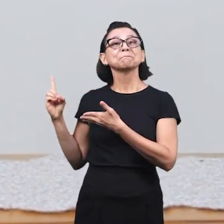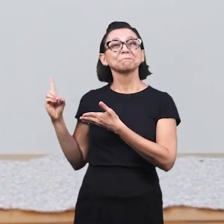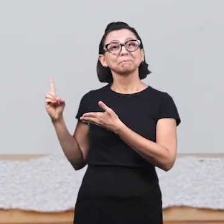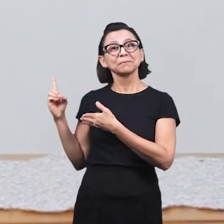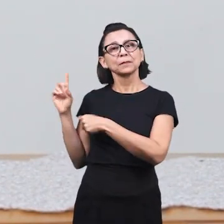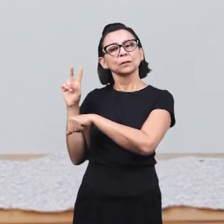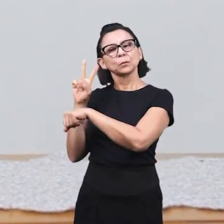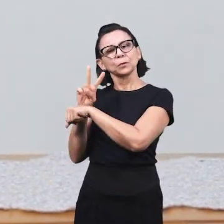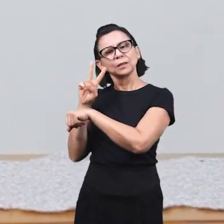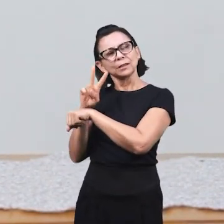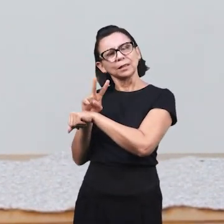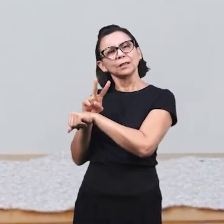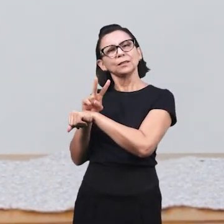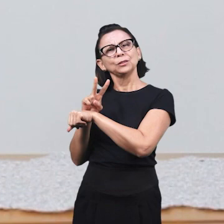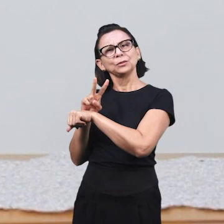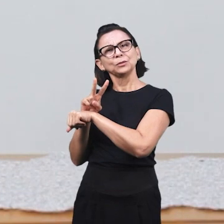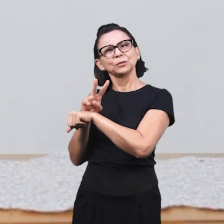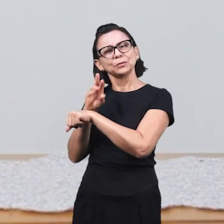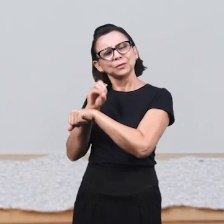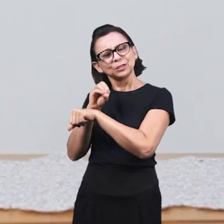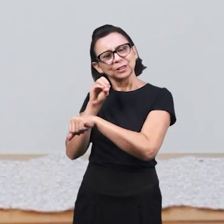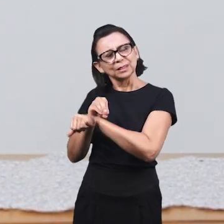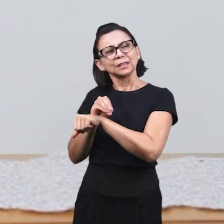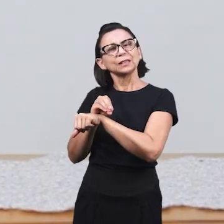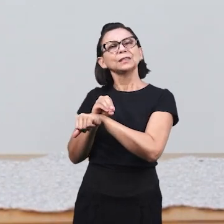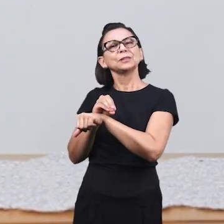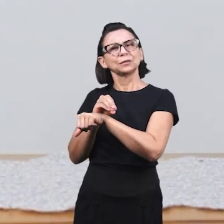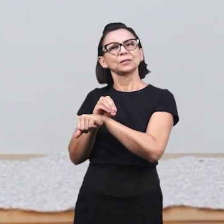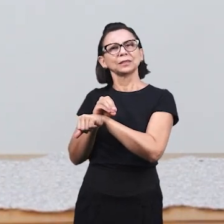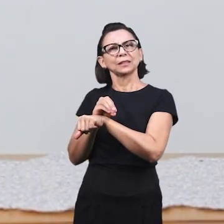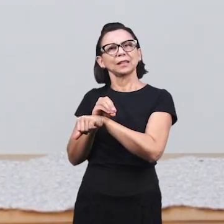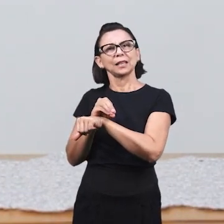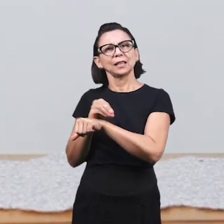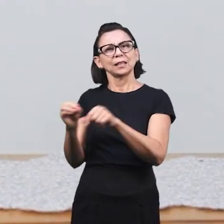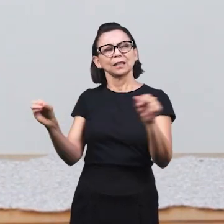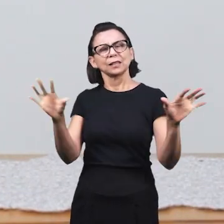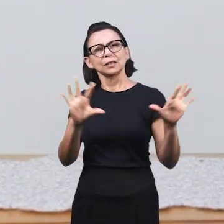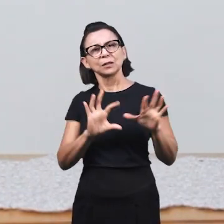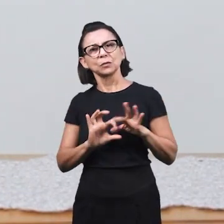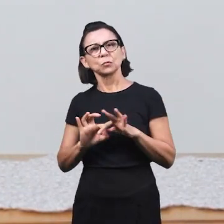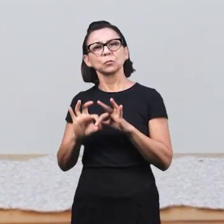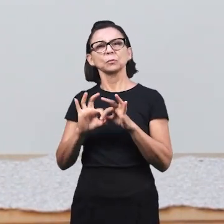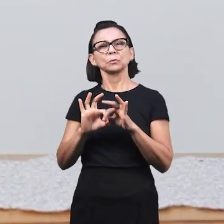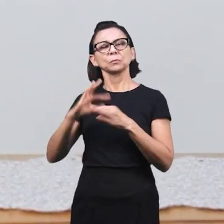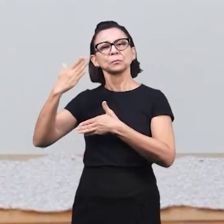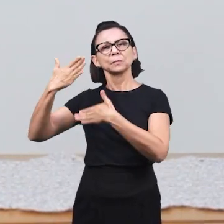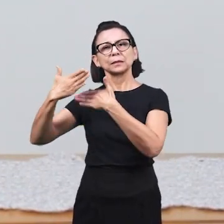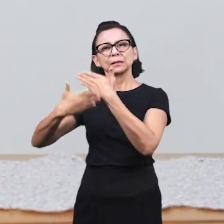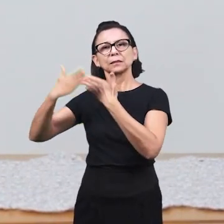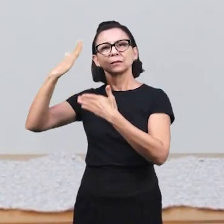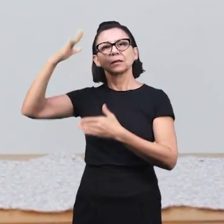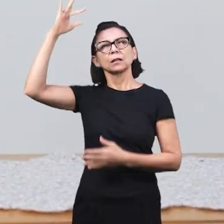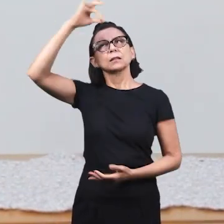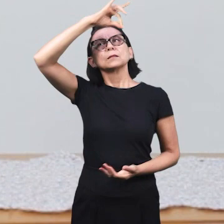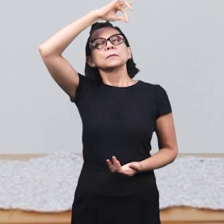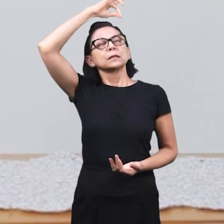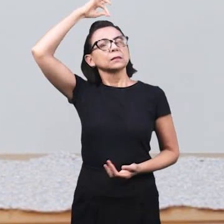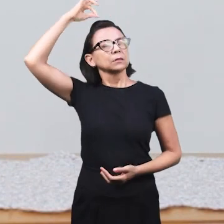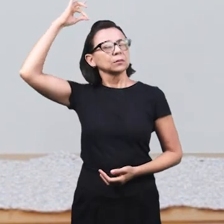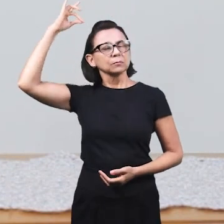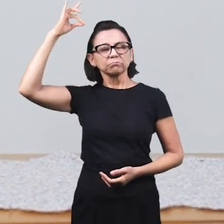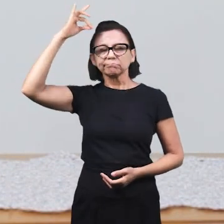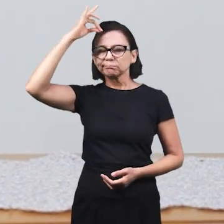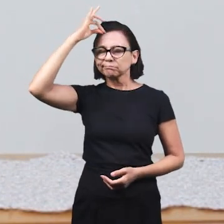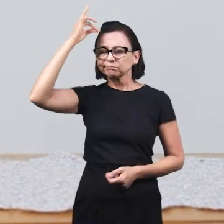с нами. Он тень твоя с правой руки твоей. Он всегда рядом с нами, Он друг наш. Мы